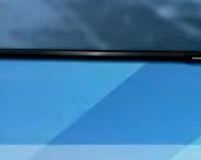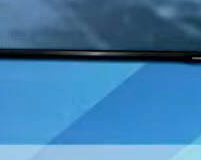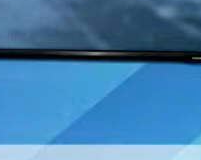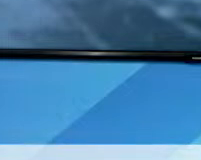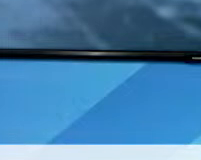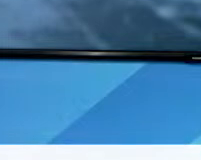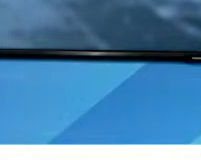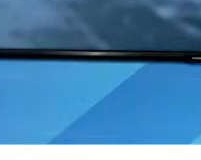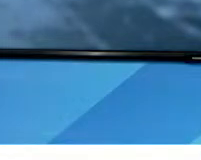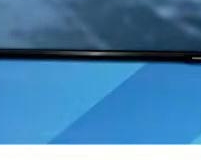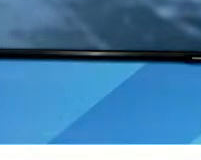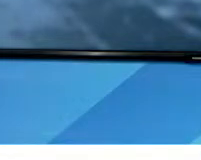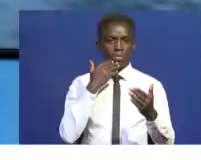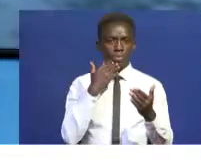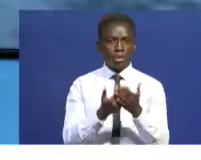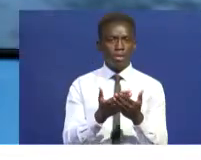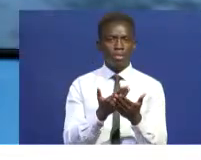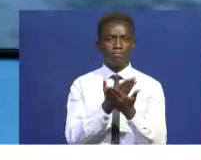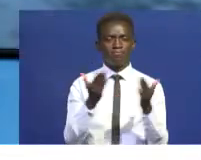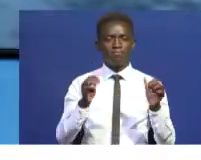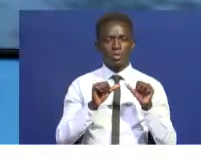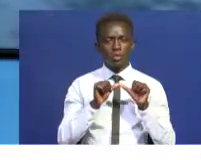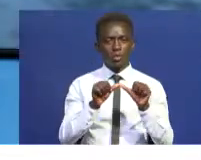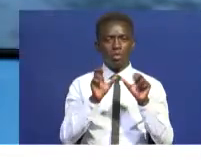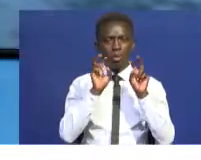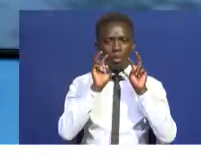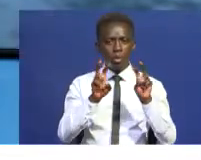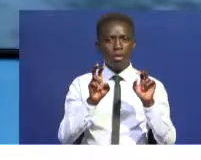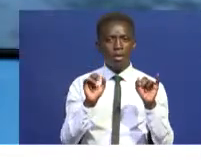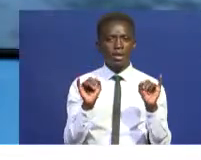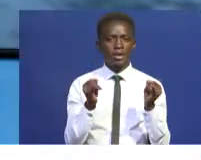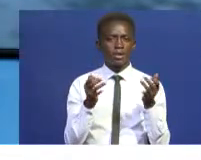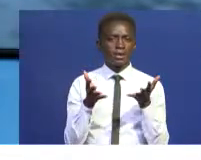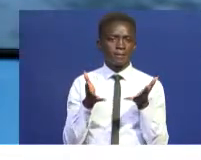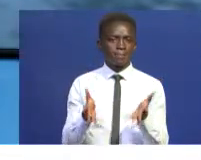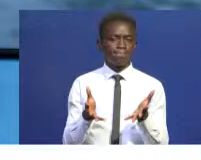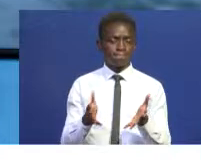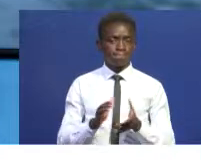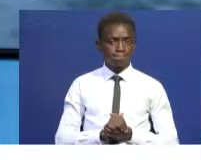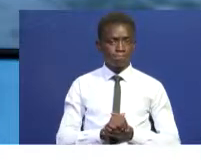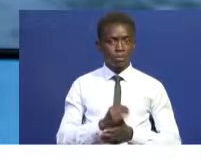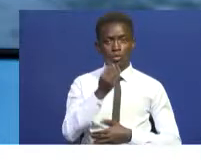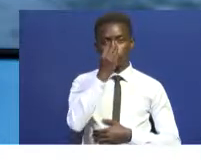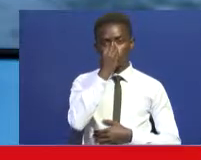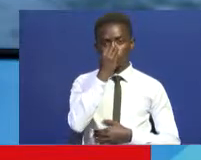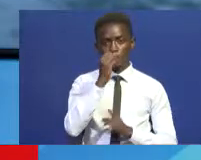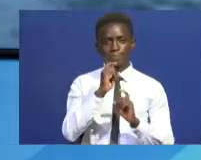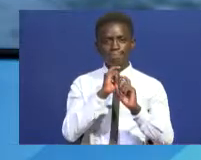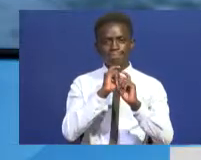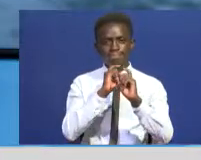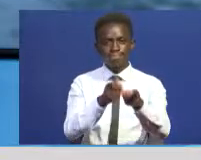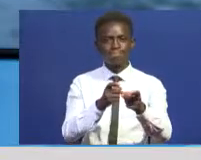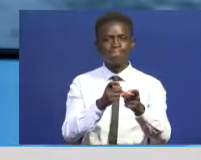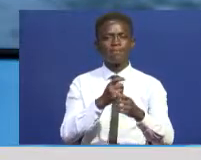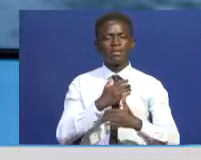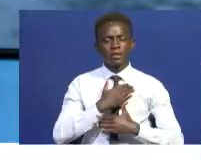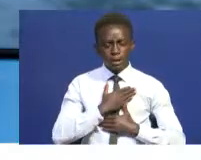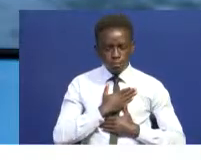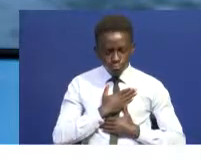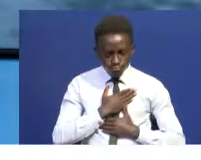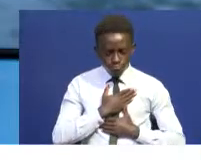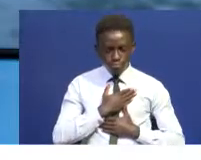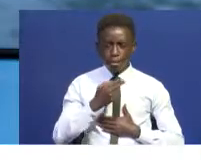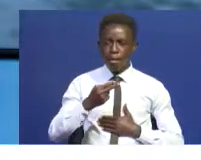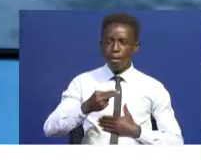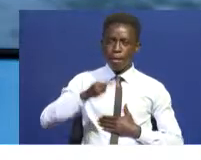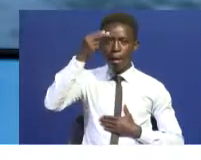Naam, shukran sana mtazamaji kwa kuendelea kutazama Darubini ya Channel 1. Na Rais William Ruto ametunukiwa tuzo ya heshima ya juu zaidi nchini